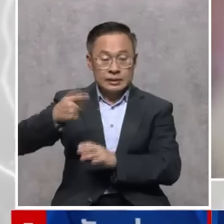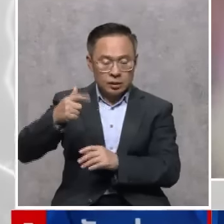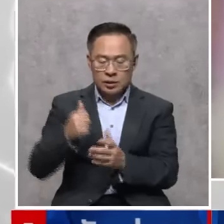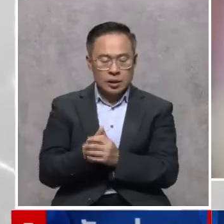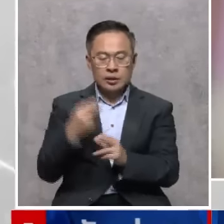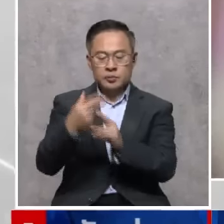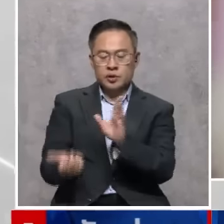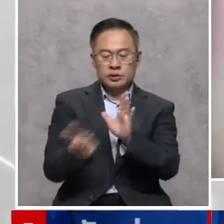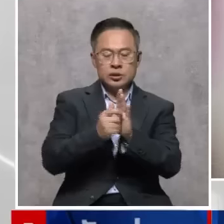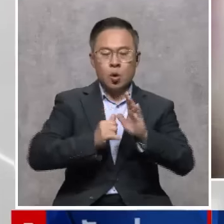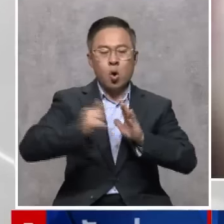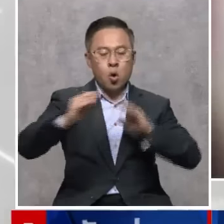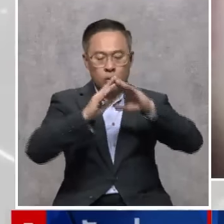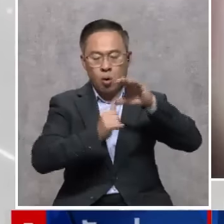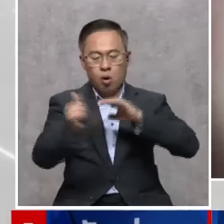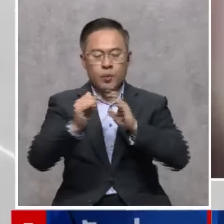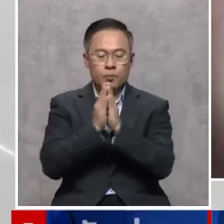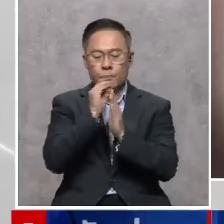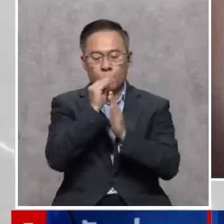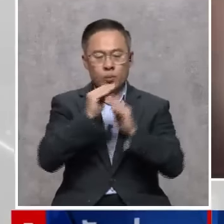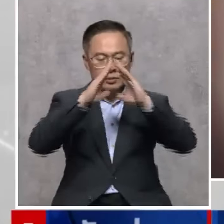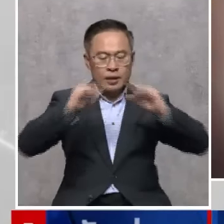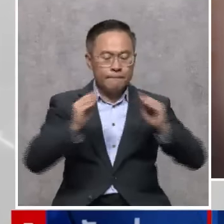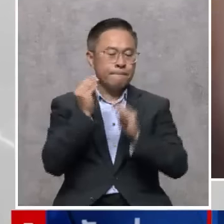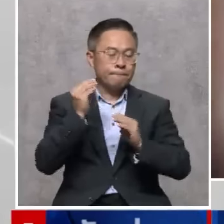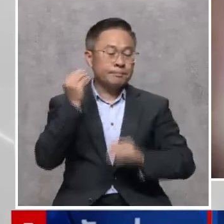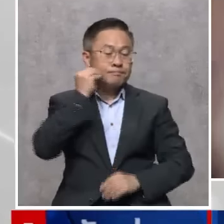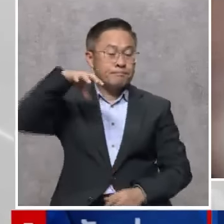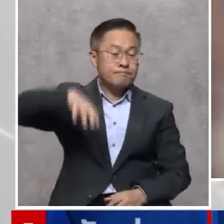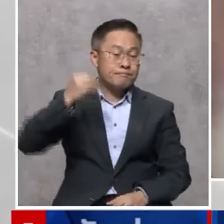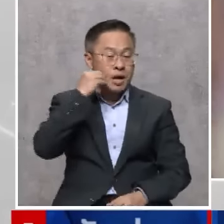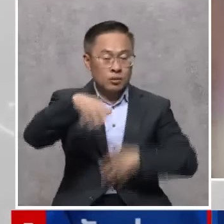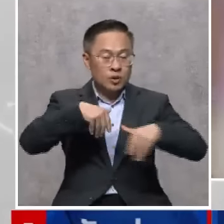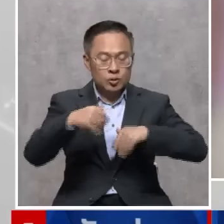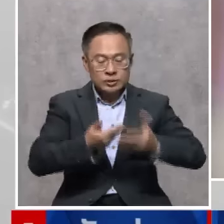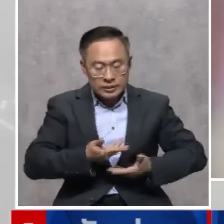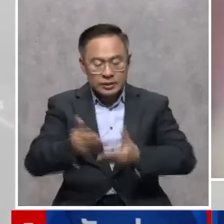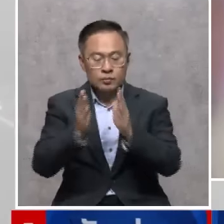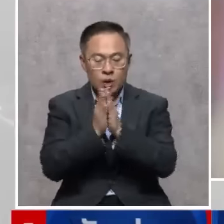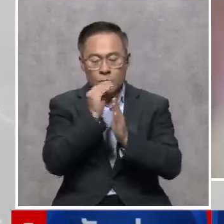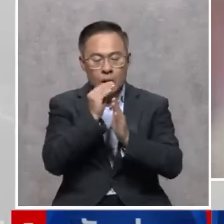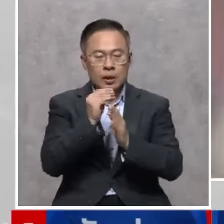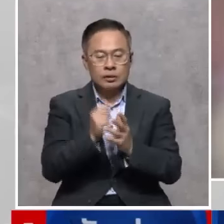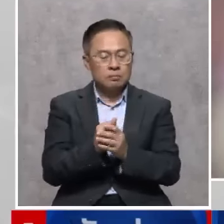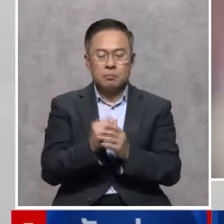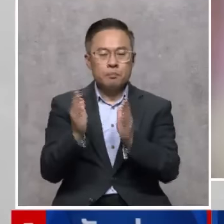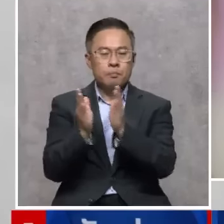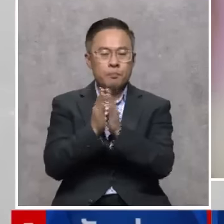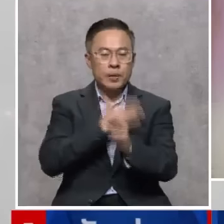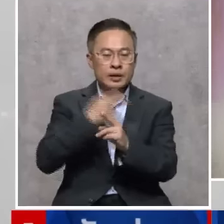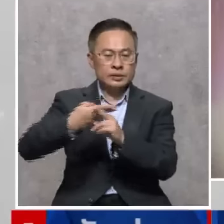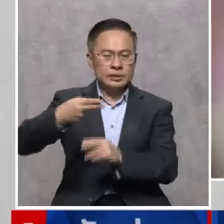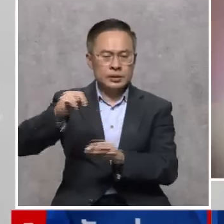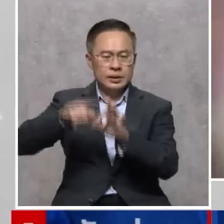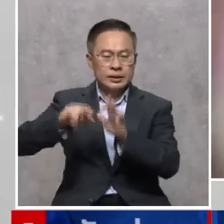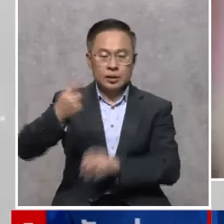ๆคือให้อยู่แต่วัดแต่ว่าในส่วนลึกที่กว่านั้นก็ไม่ทราบสาเหตุเหมือนกัน